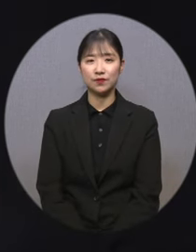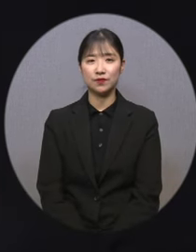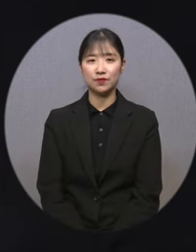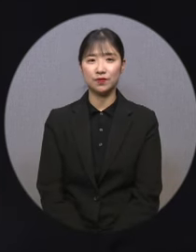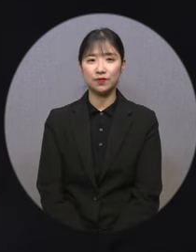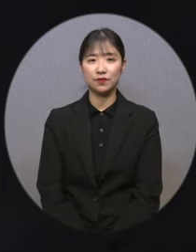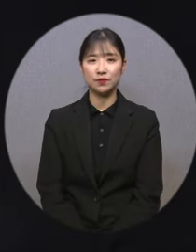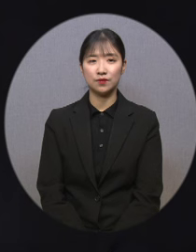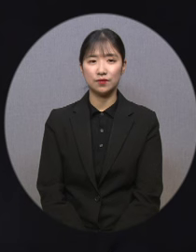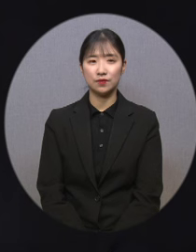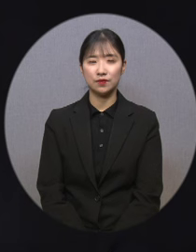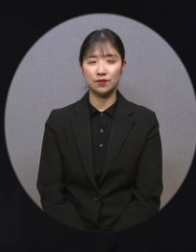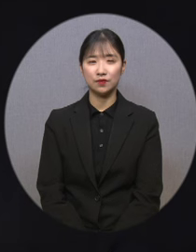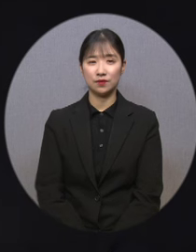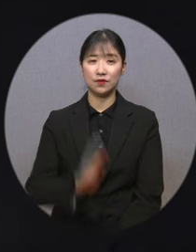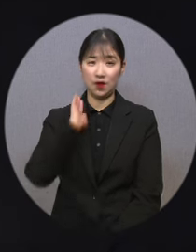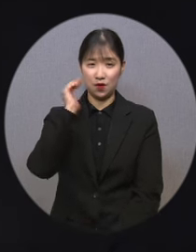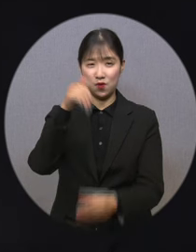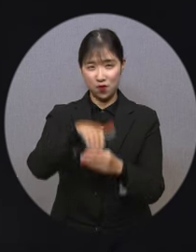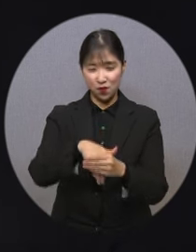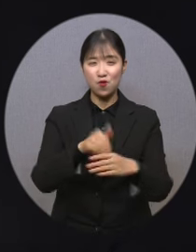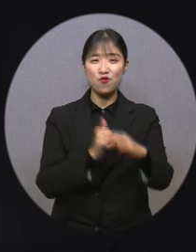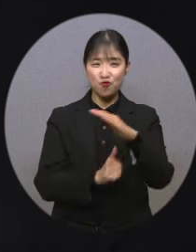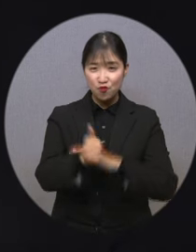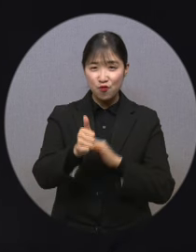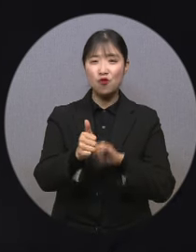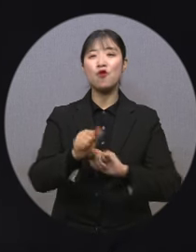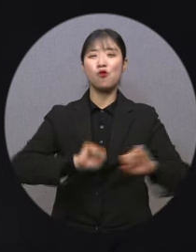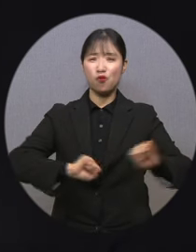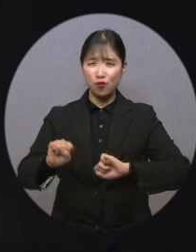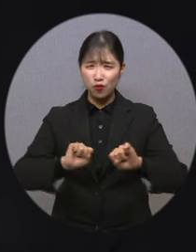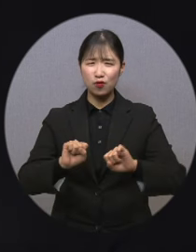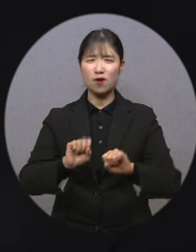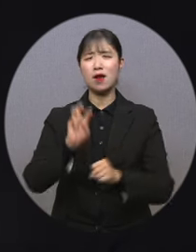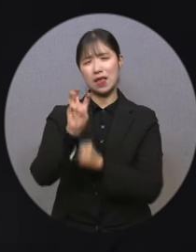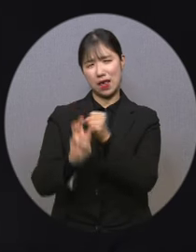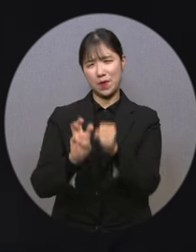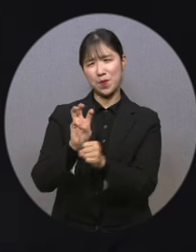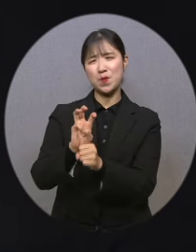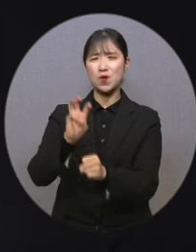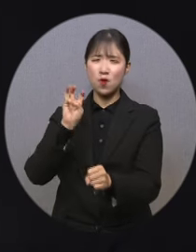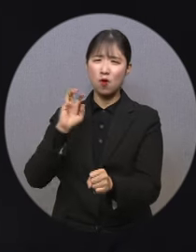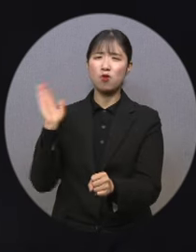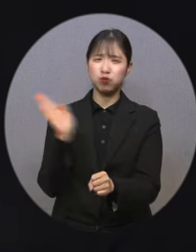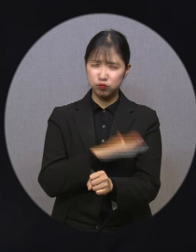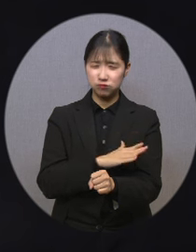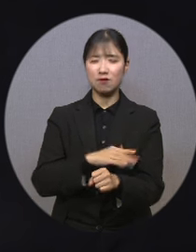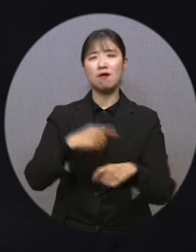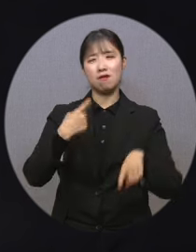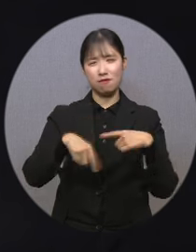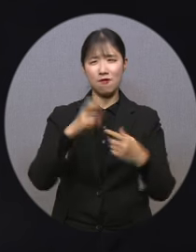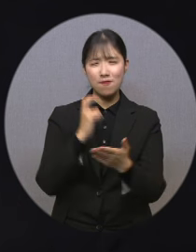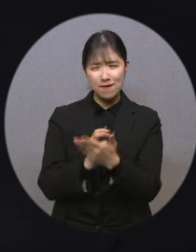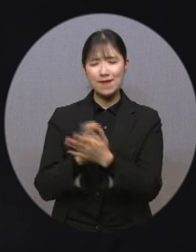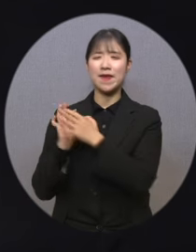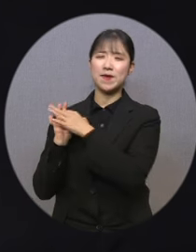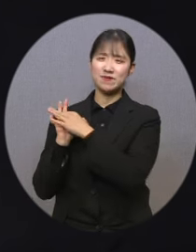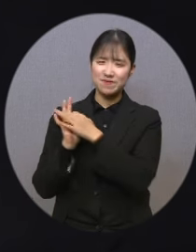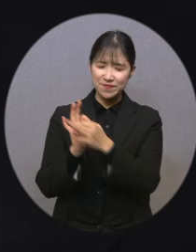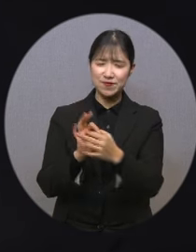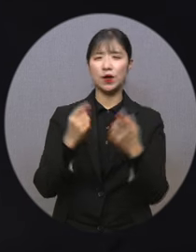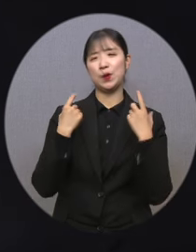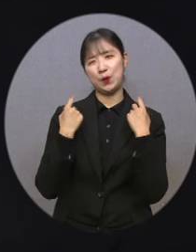으 돼서 누 부의 운동은 30 년 전부터 정책으로 일관된 정책